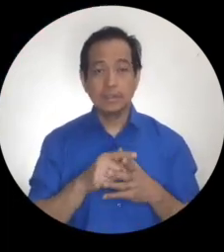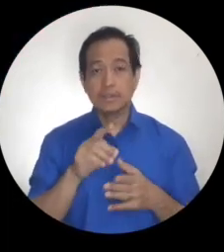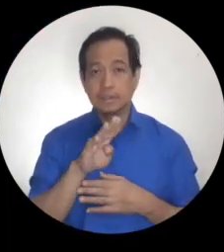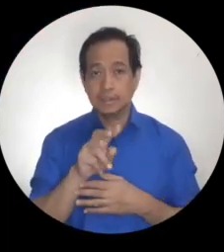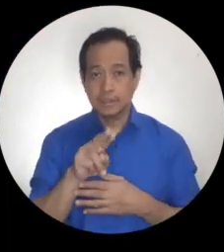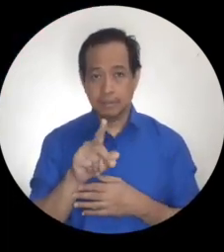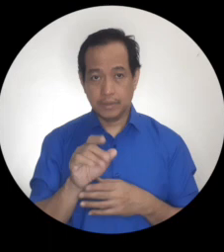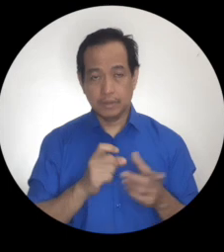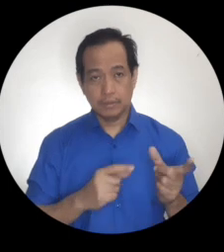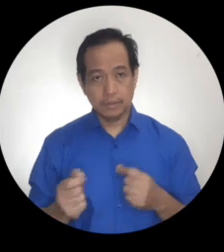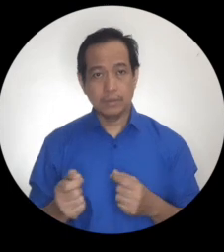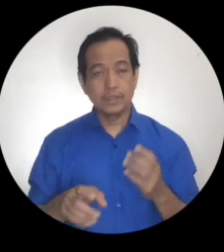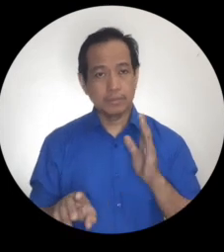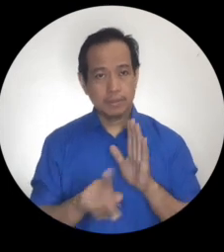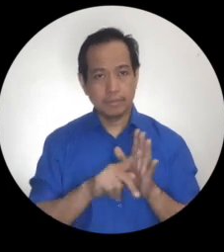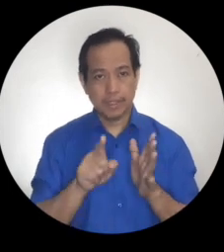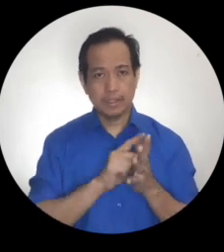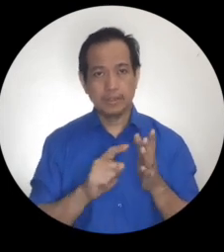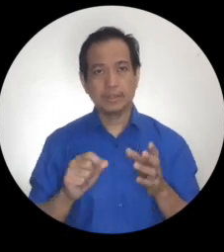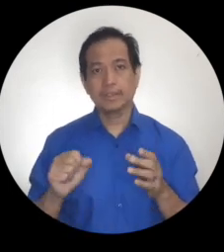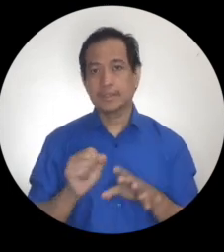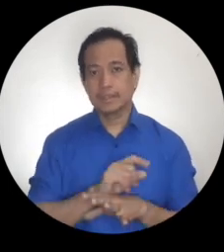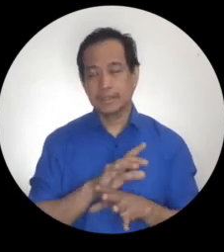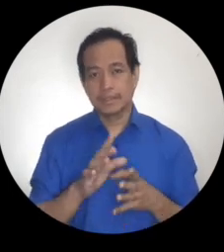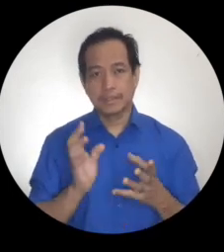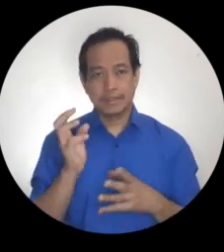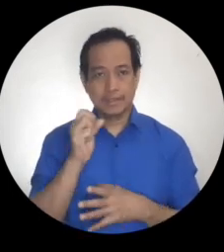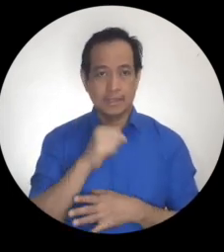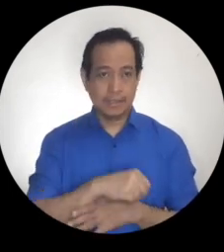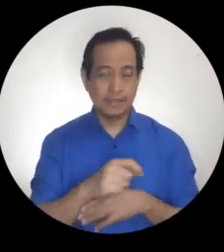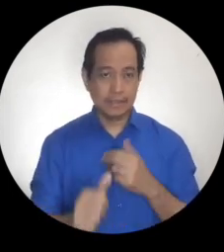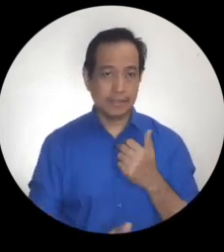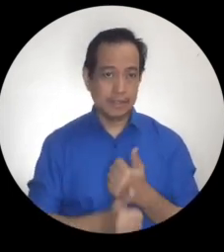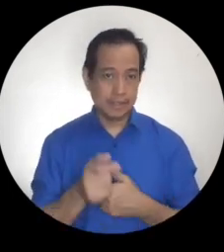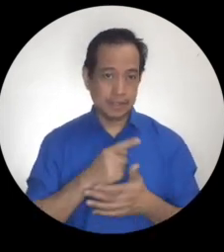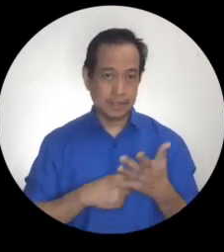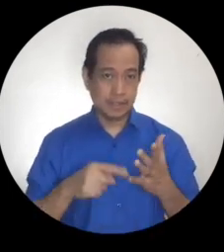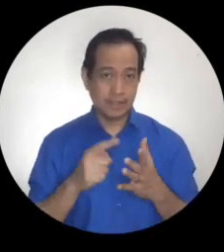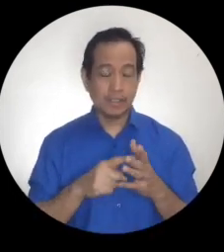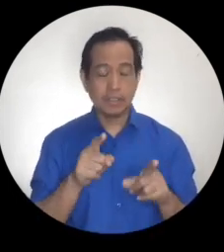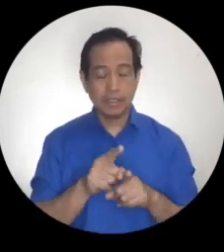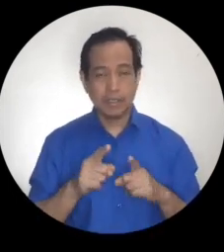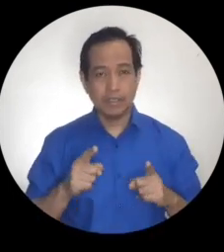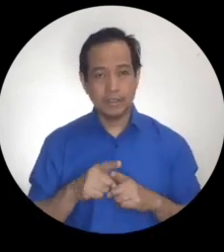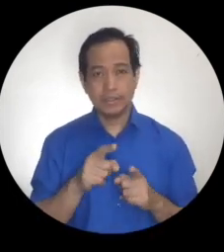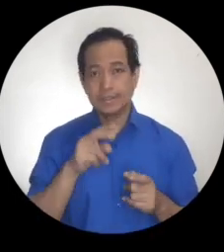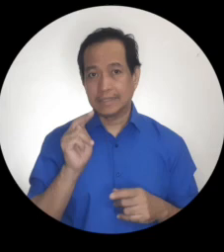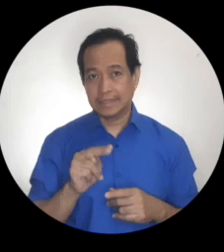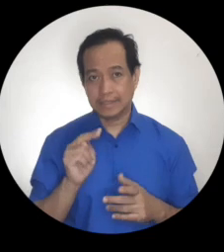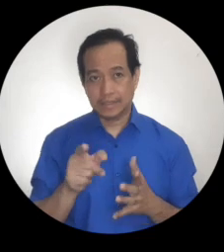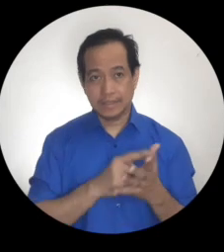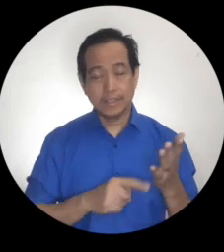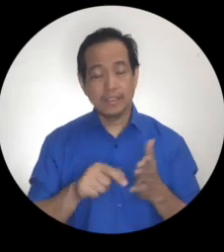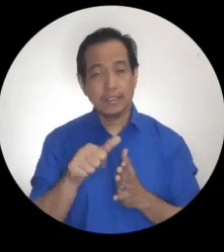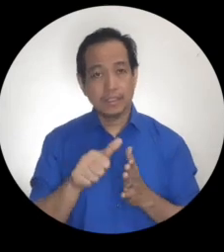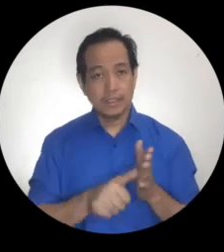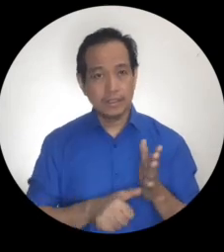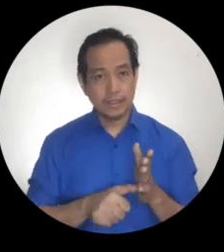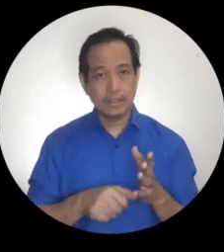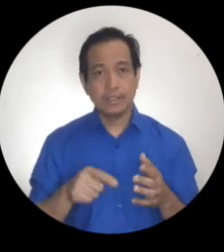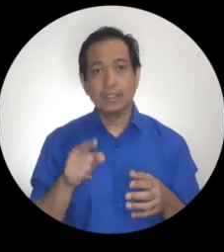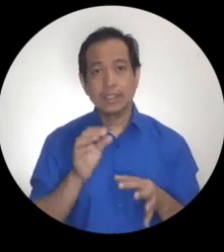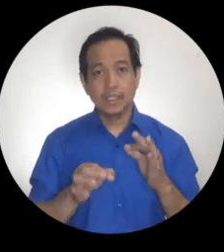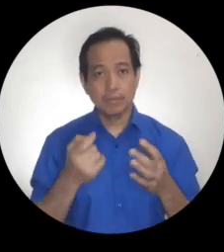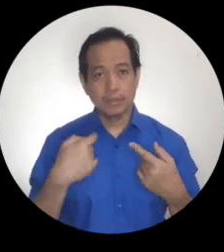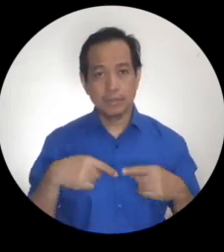The only thing that the brace will do is it will prevent yung paglala. And of course, on the other end, surgery. That's the